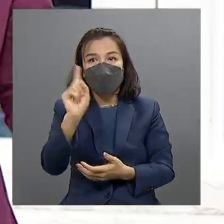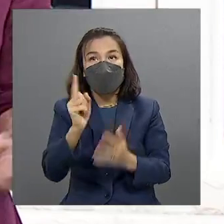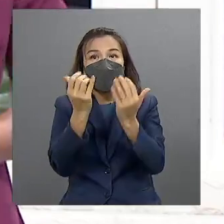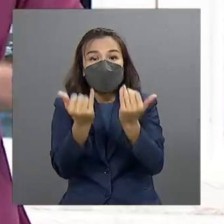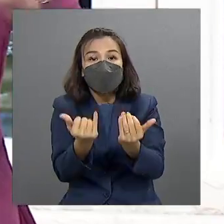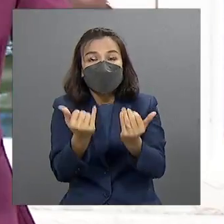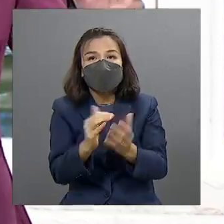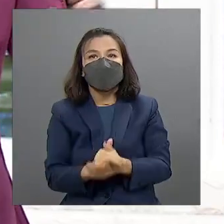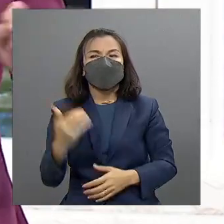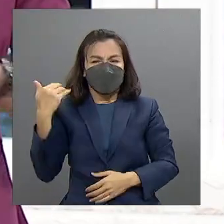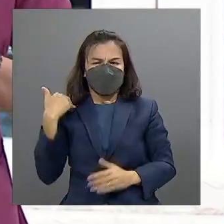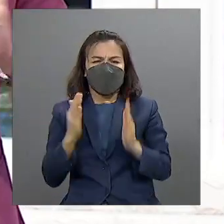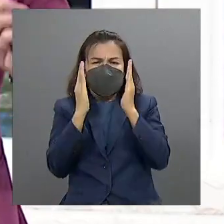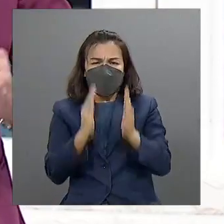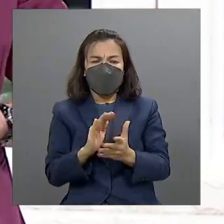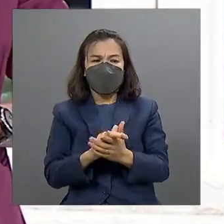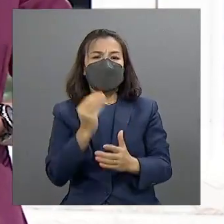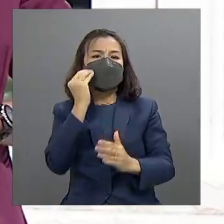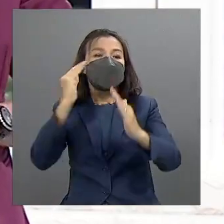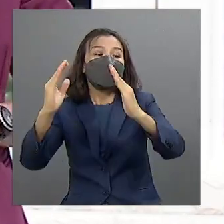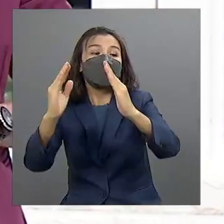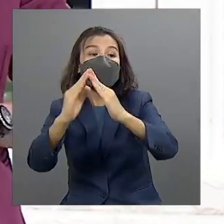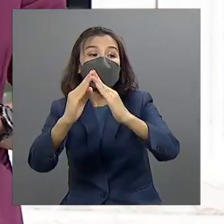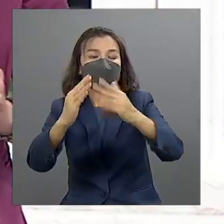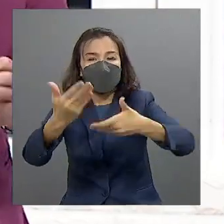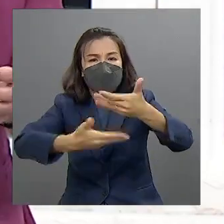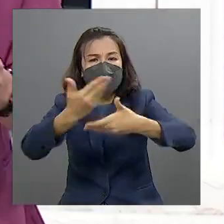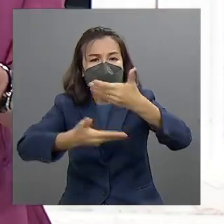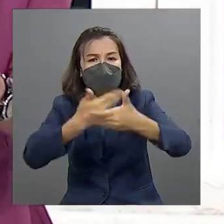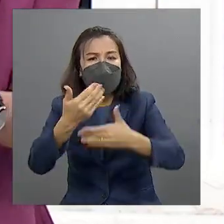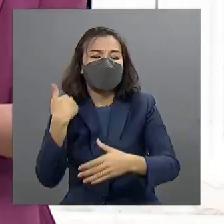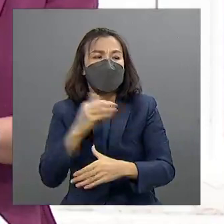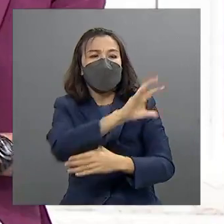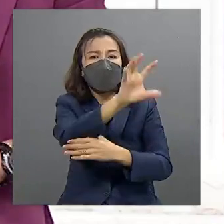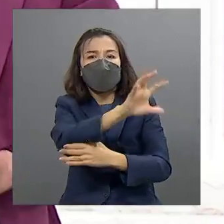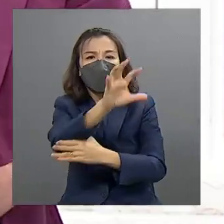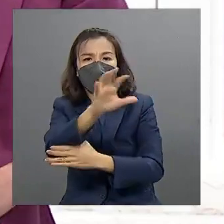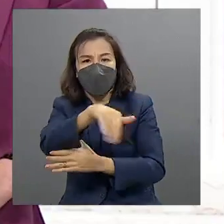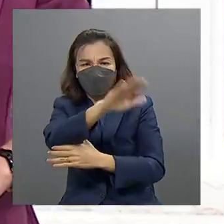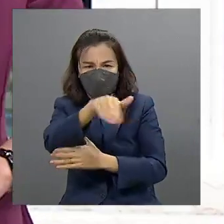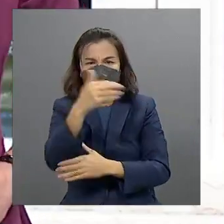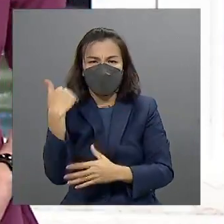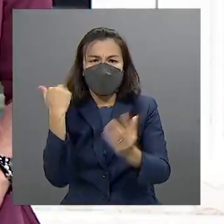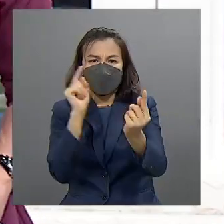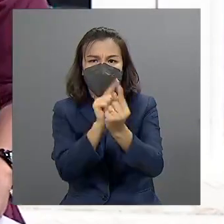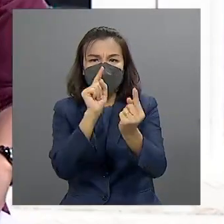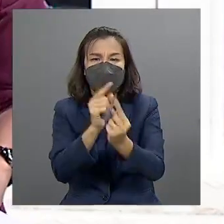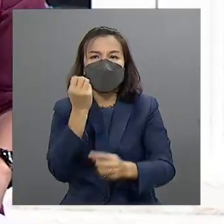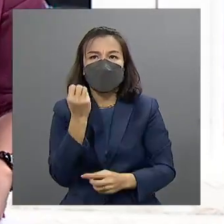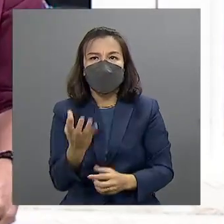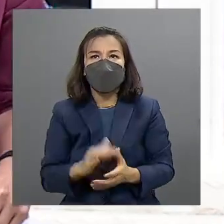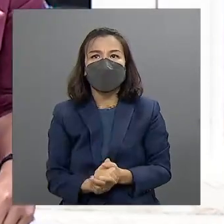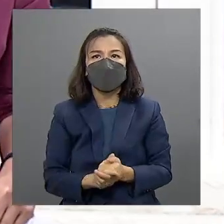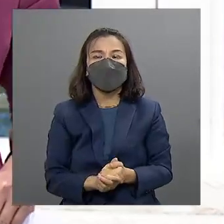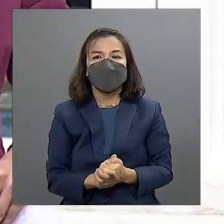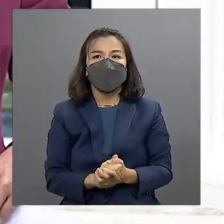แอบอ้าง หลอกขายบ้านหลายเจ้าหลายรายที่เสียหายกันนะคะอ่ะ นี่ก็เป็เรองรวที่เกิดขึ้เป็คามทุ